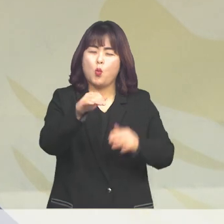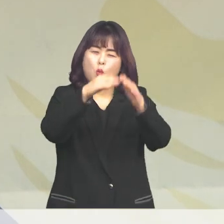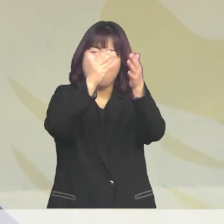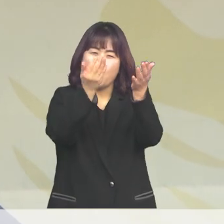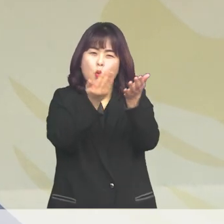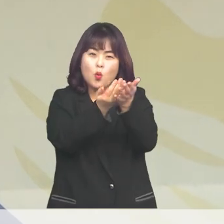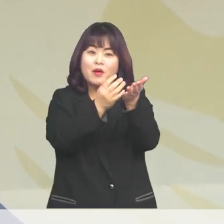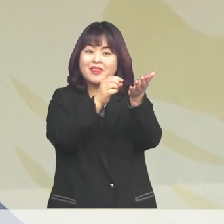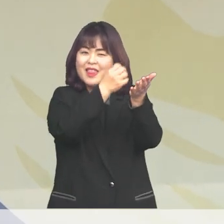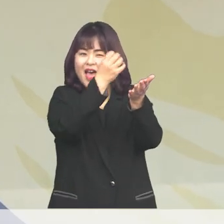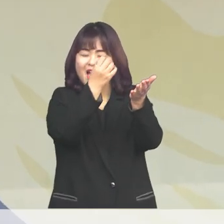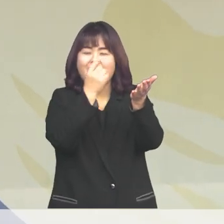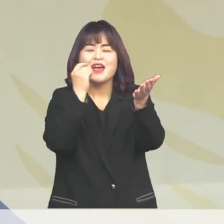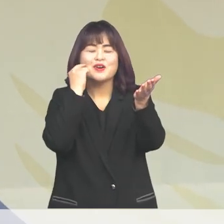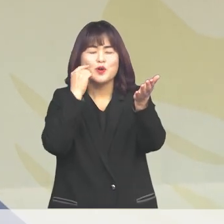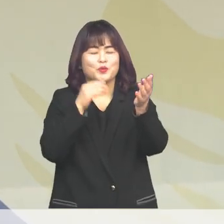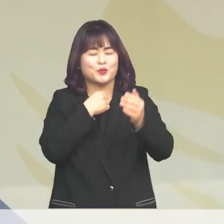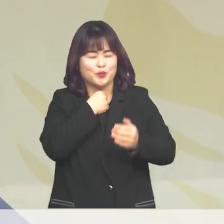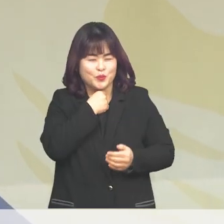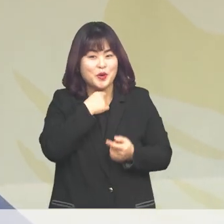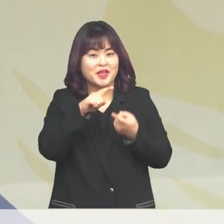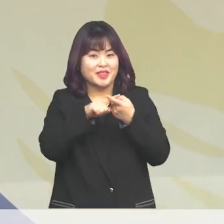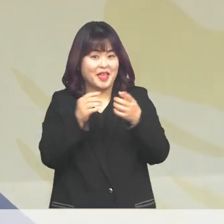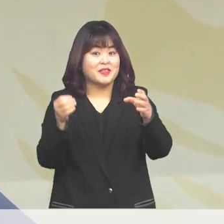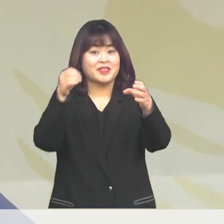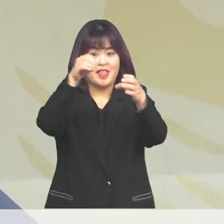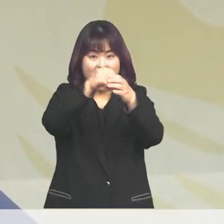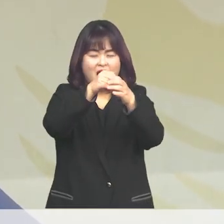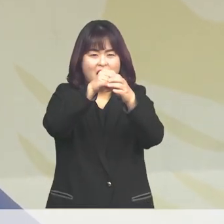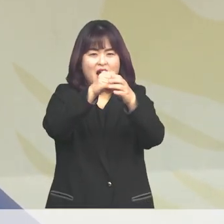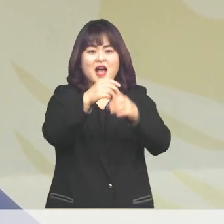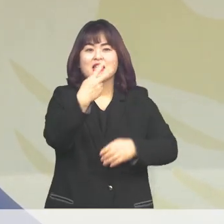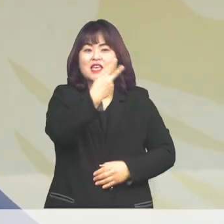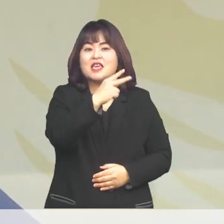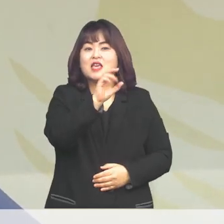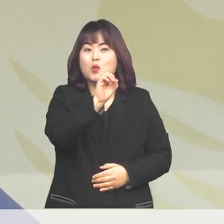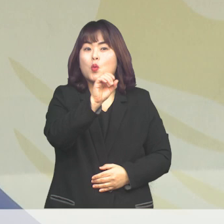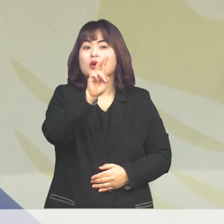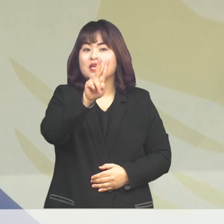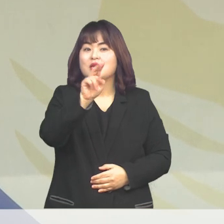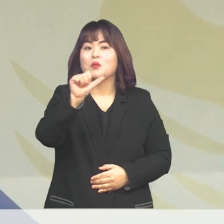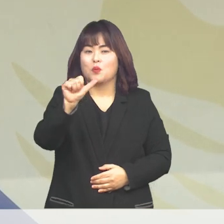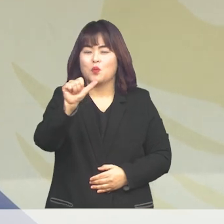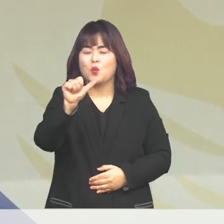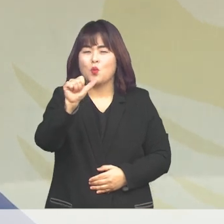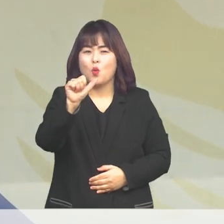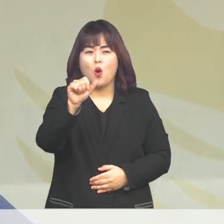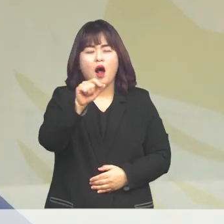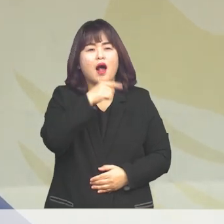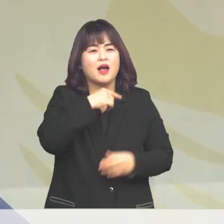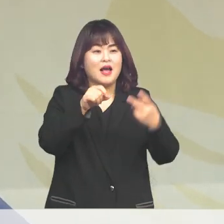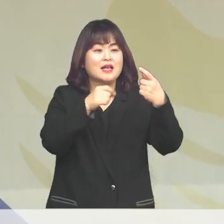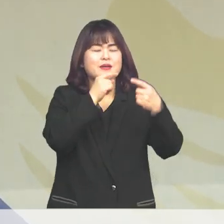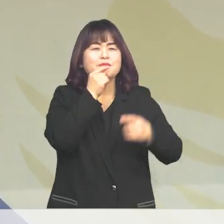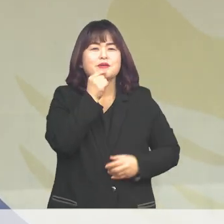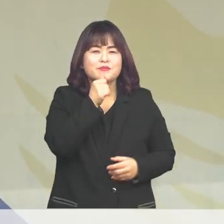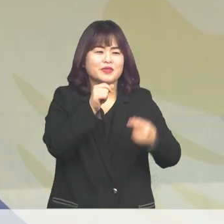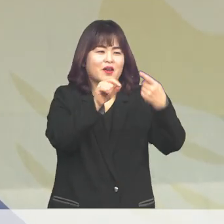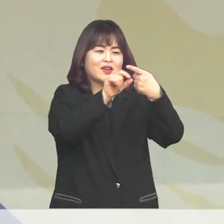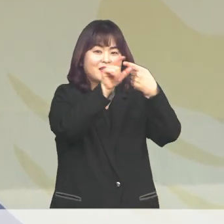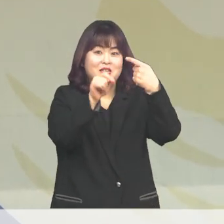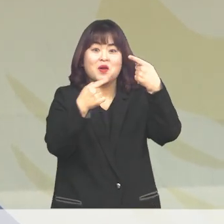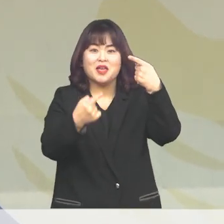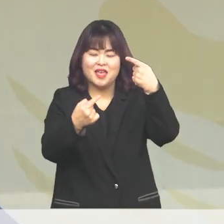신봉동 보름달에 소망을 담고 2025 정월